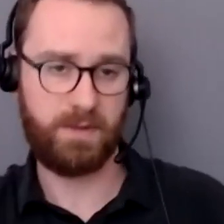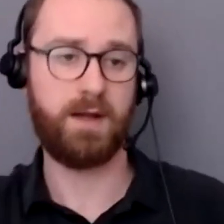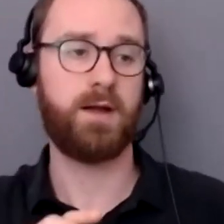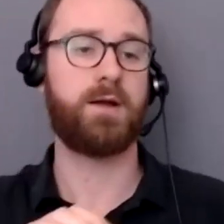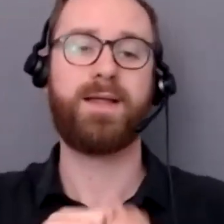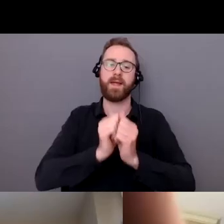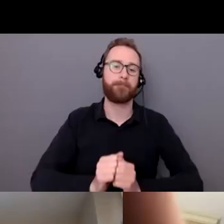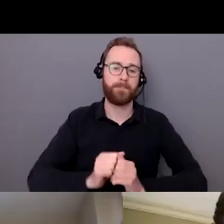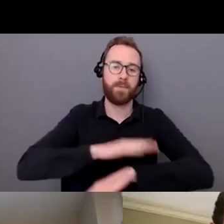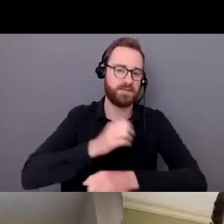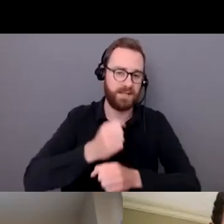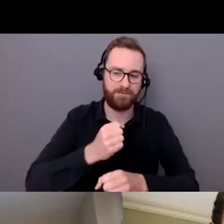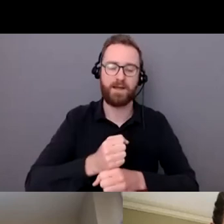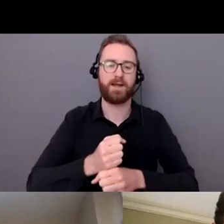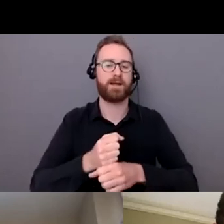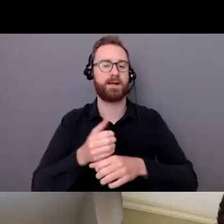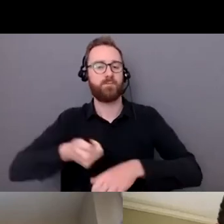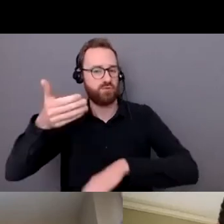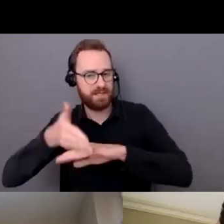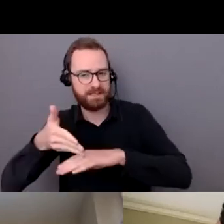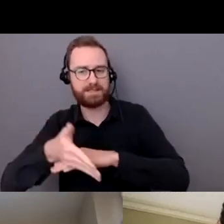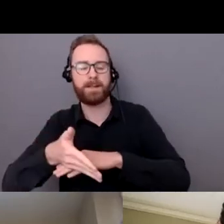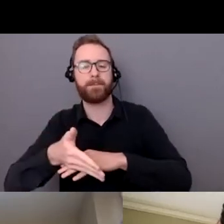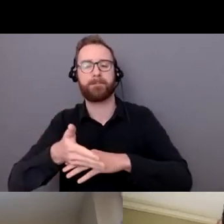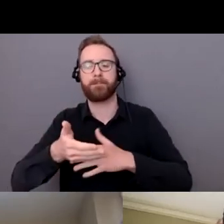pour parfois de l'accessibilité.